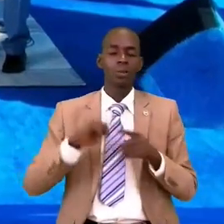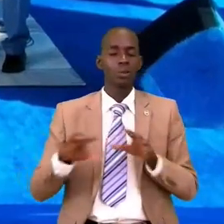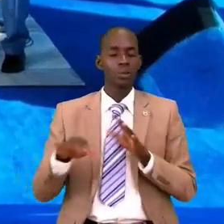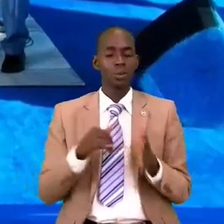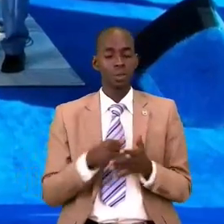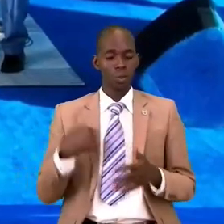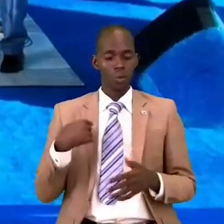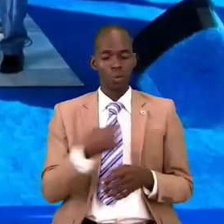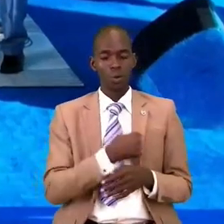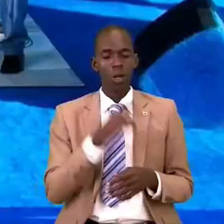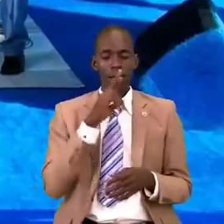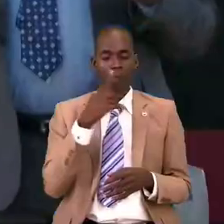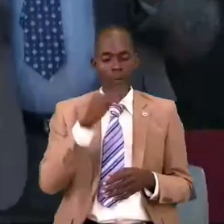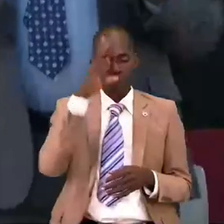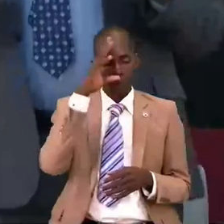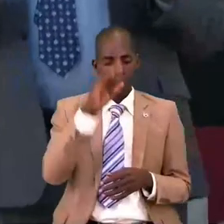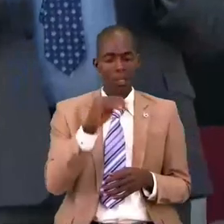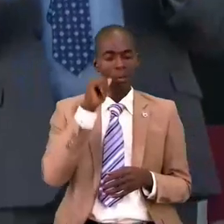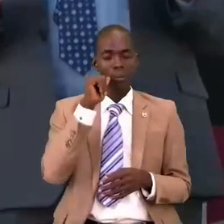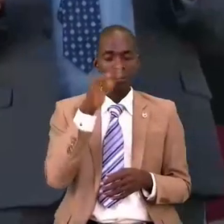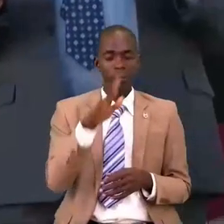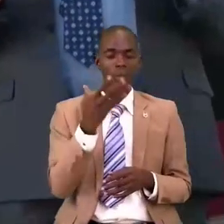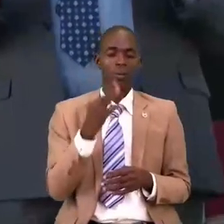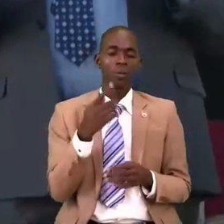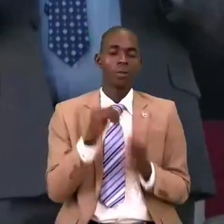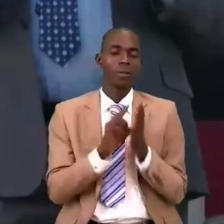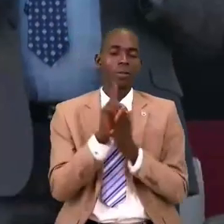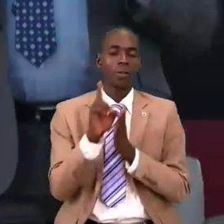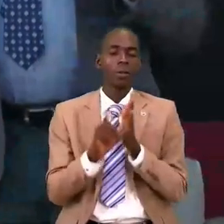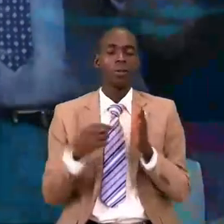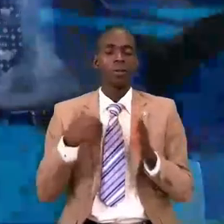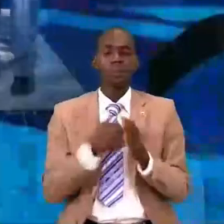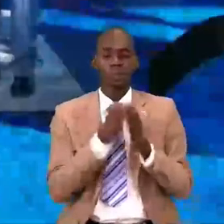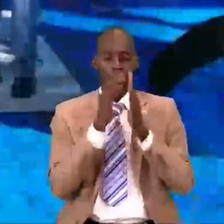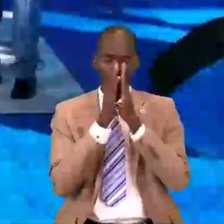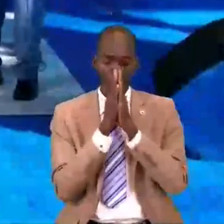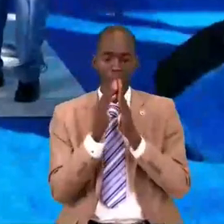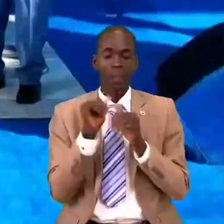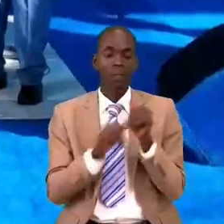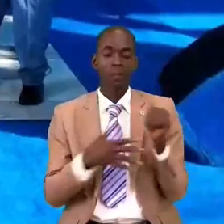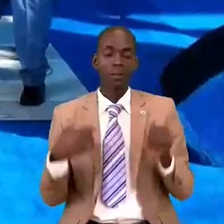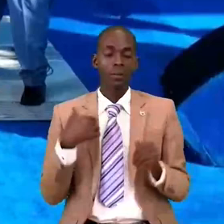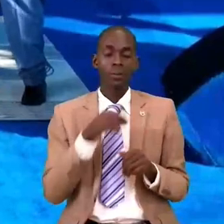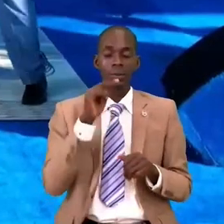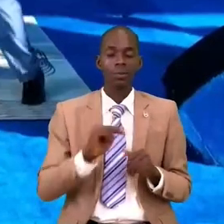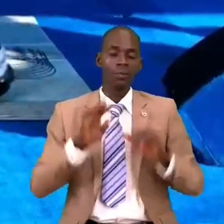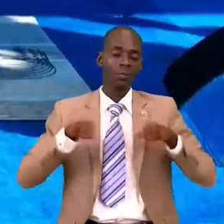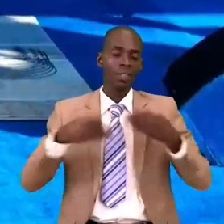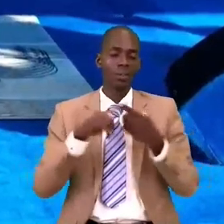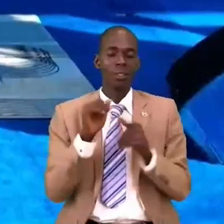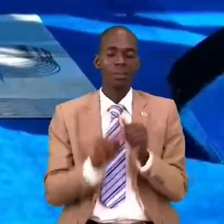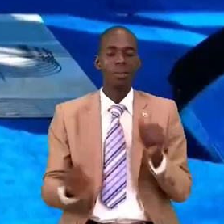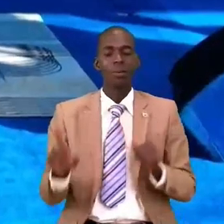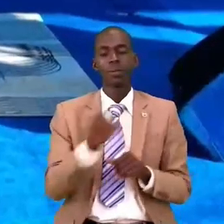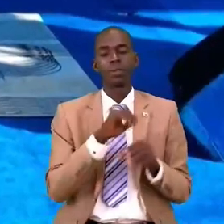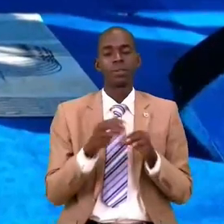prions que tout ce dont nous avons besoin, accorde-le à chacun. Confirme tes bénédictions sur chacun de nous.